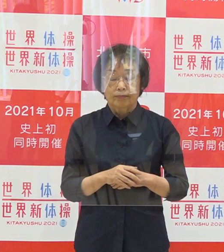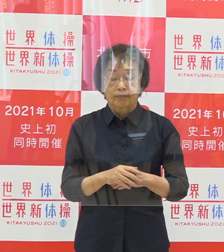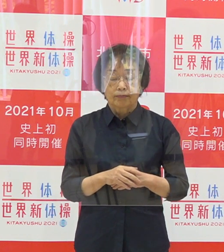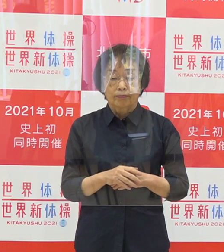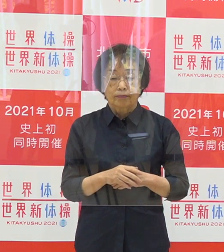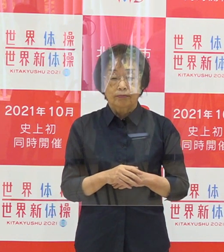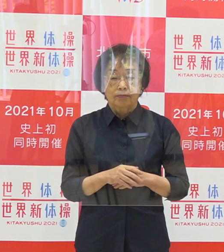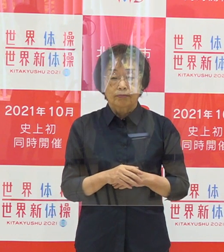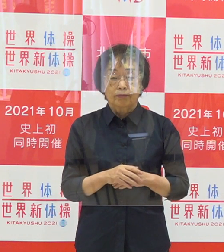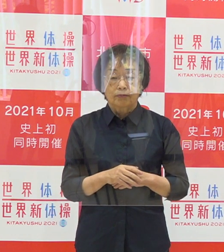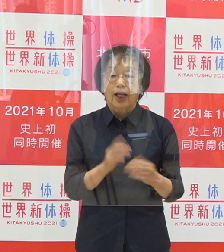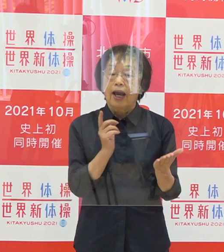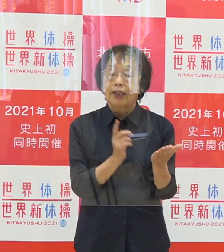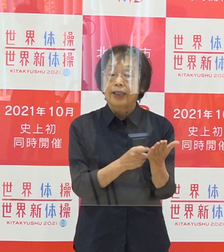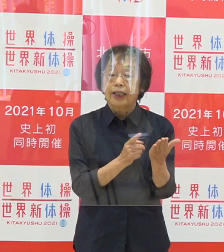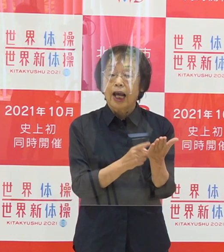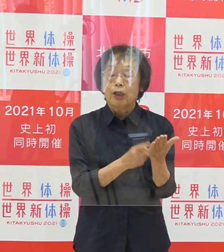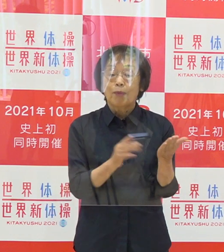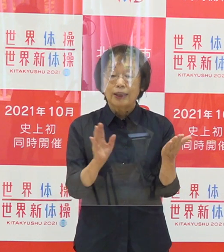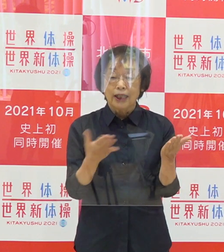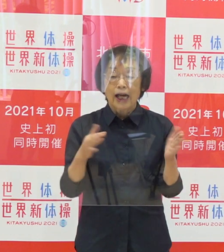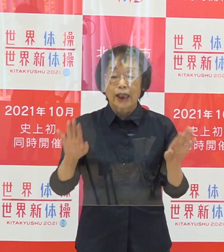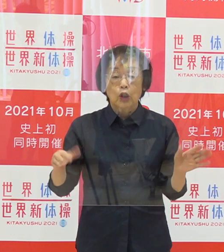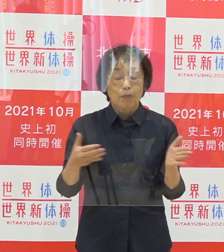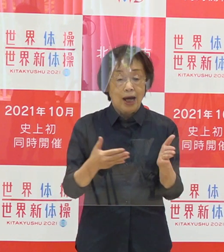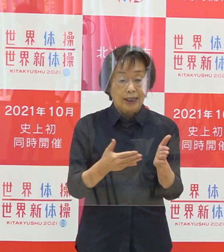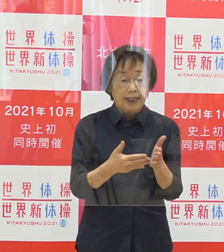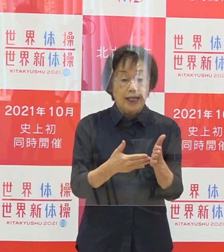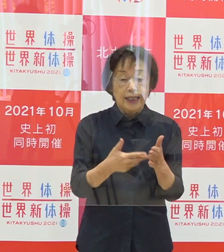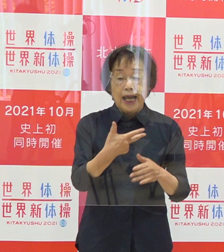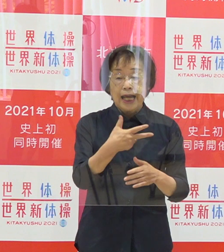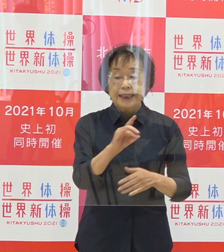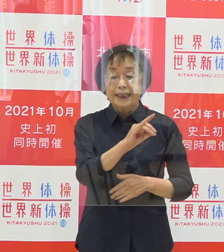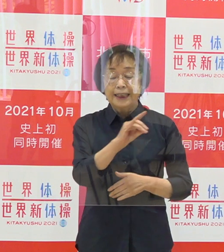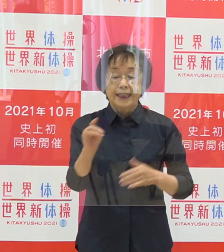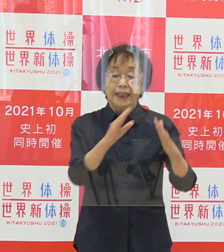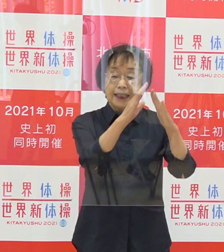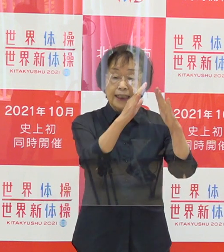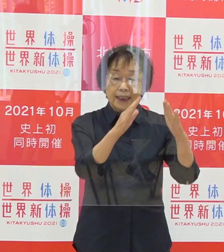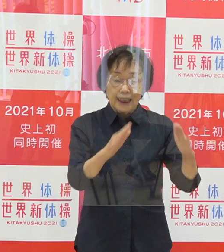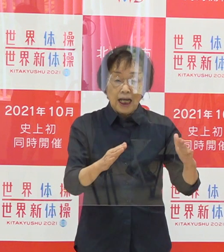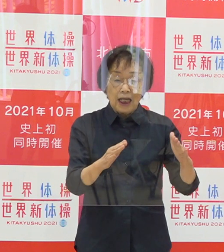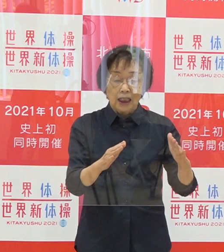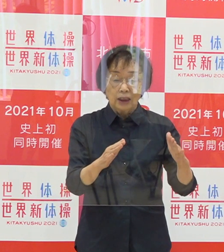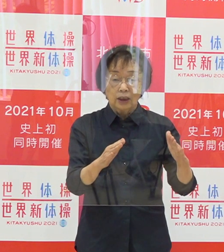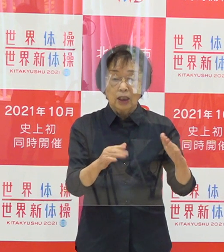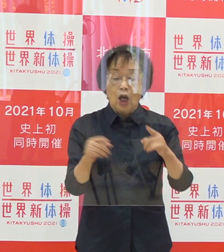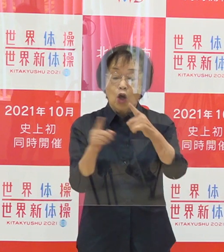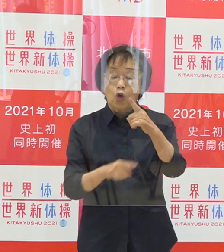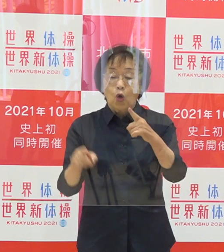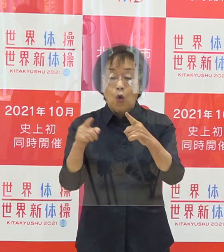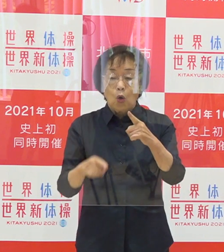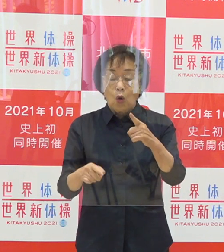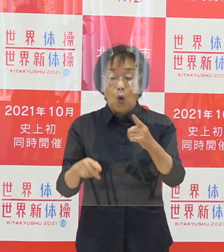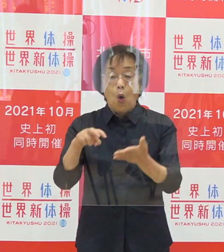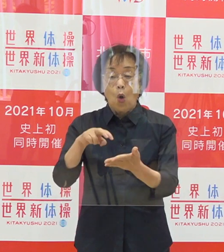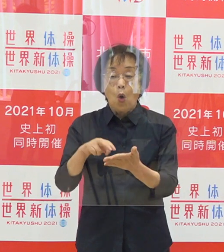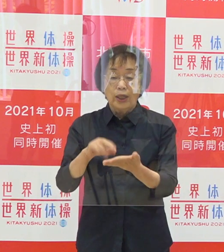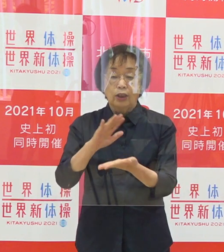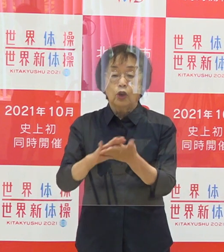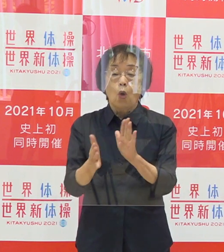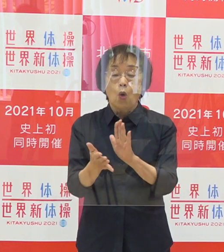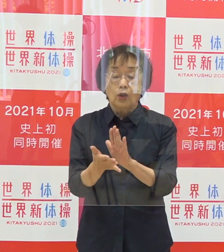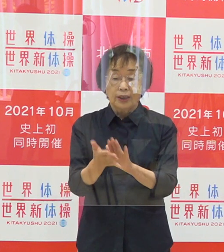けれども、これまで市議会におきましては公立幼稚園の役割は終えたのではないか